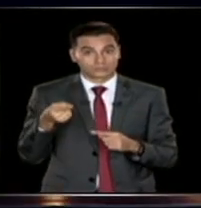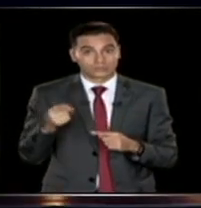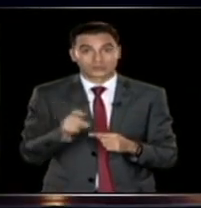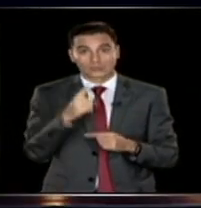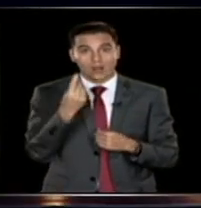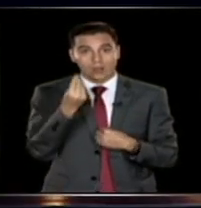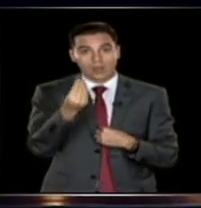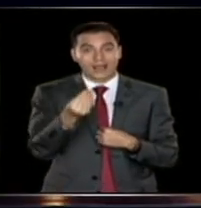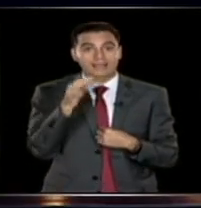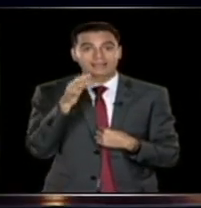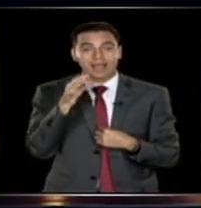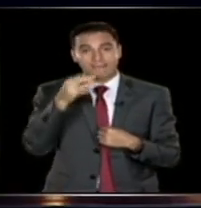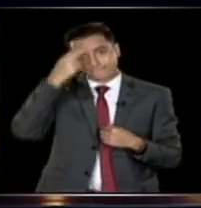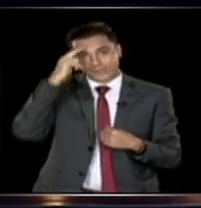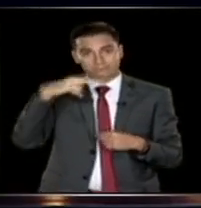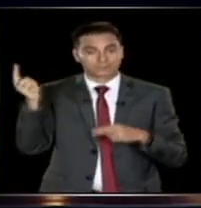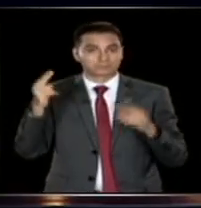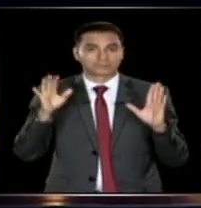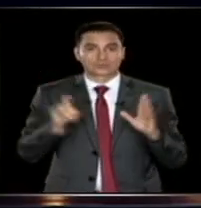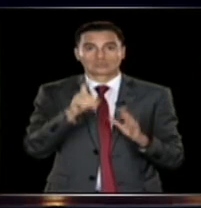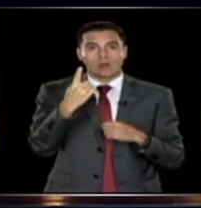3 أهداف مقابل 3 أهداف. سؤال